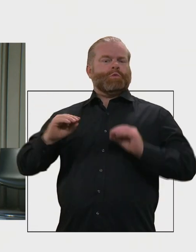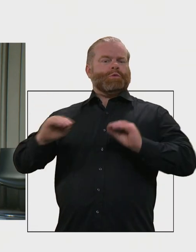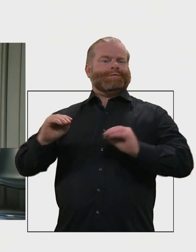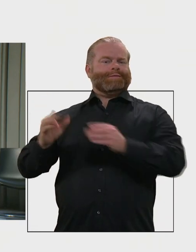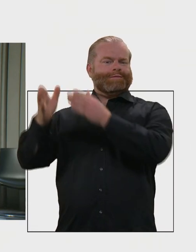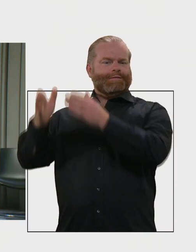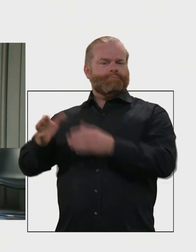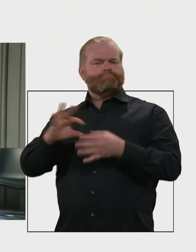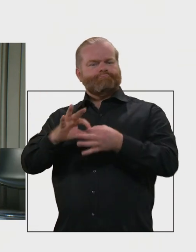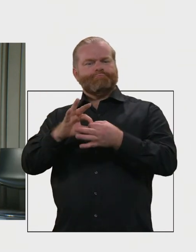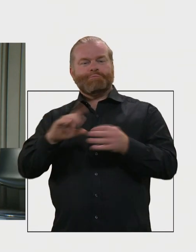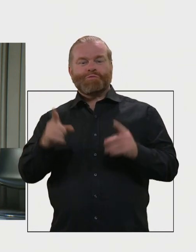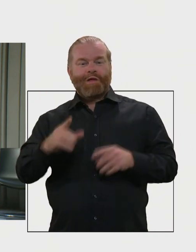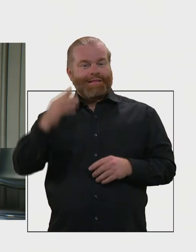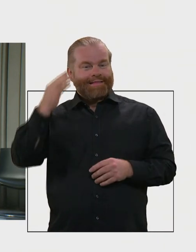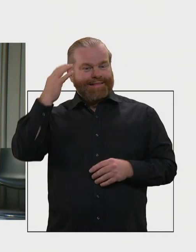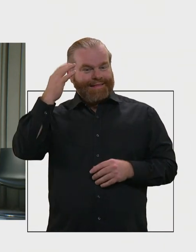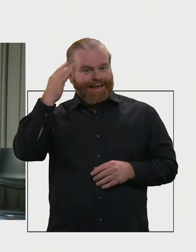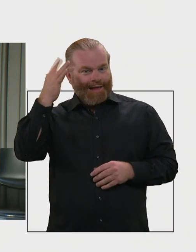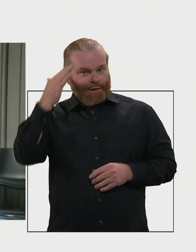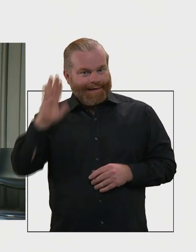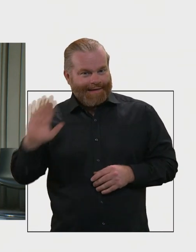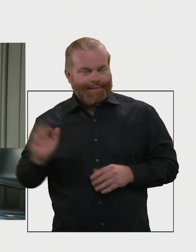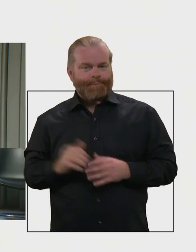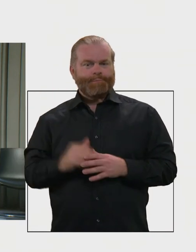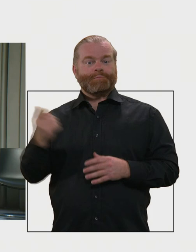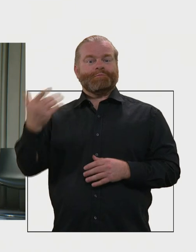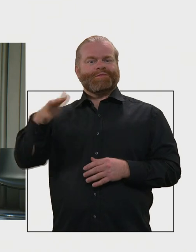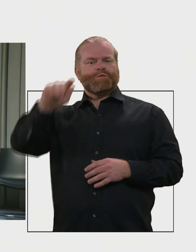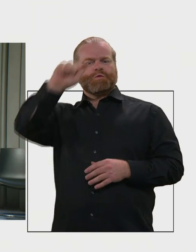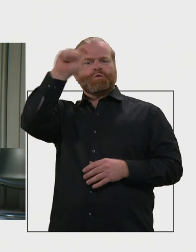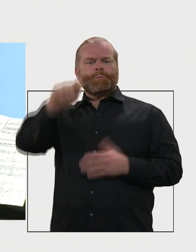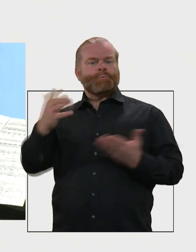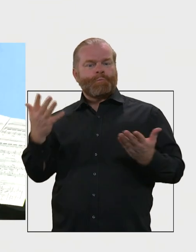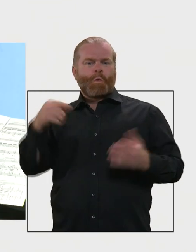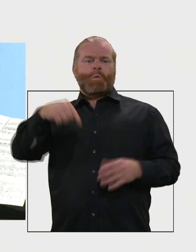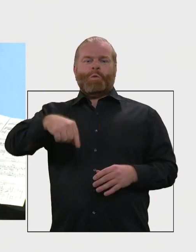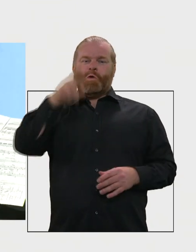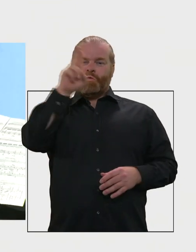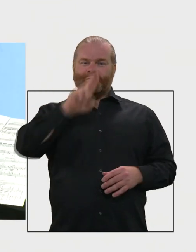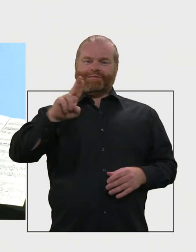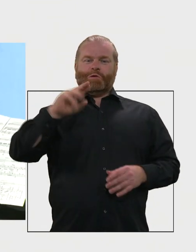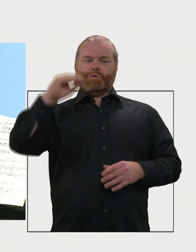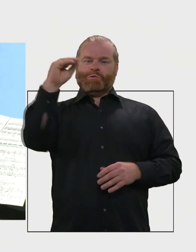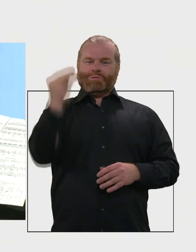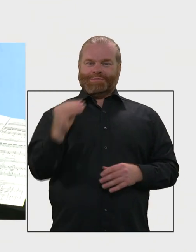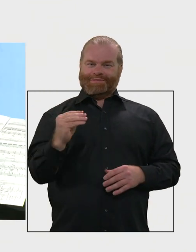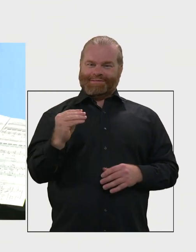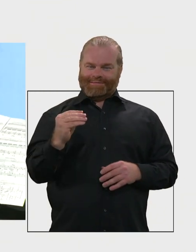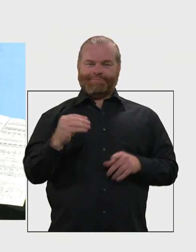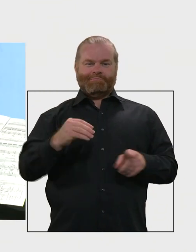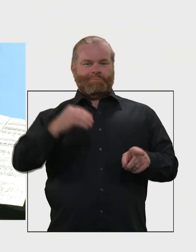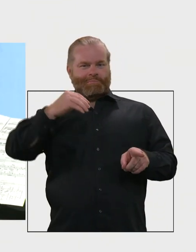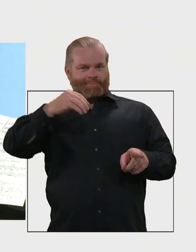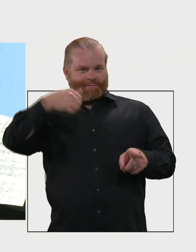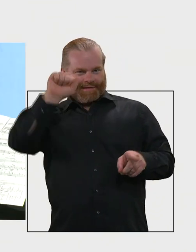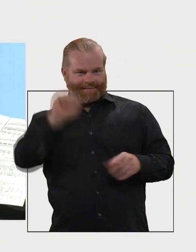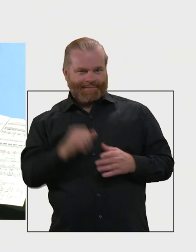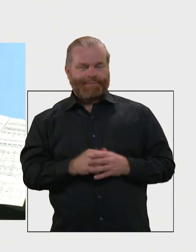an der Uni der Künste Berlin und Auf der anderen Seite haben wir Jonas Hauer. Er ist